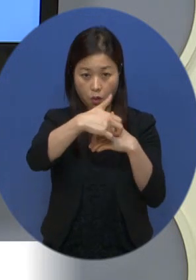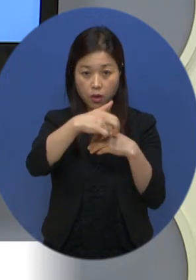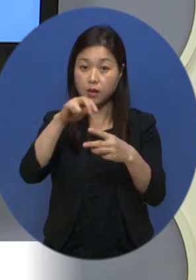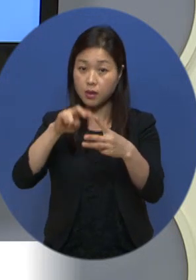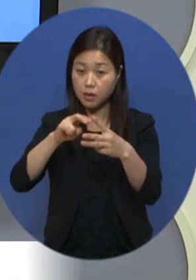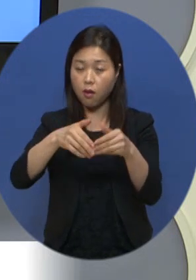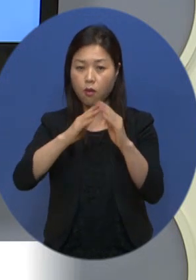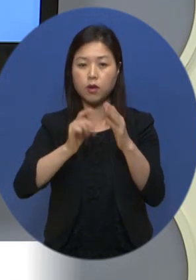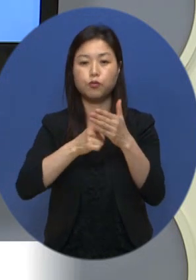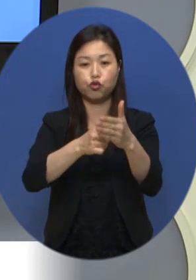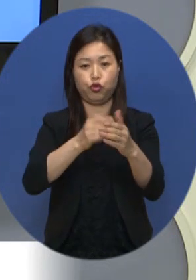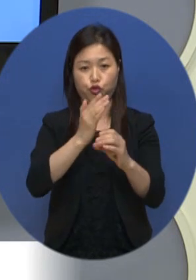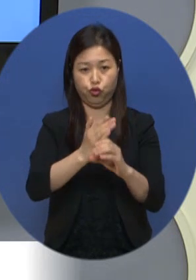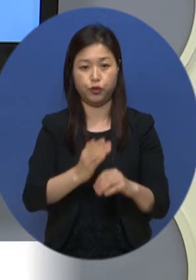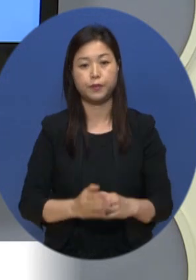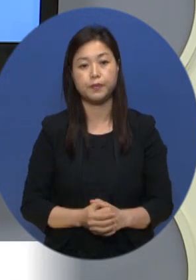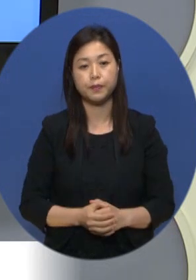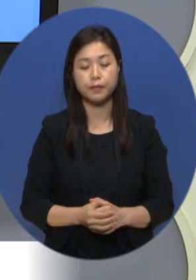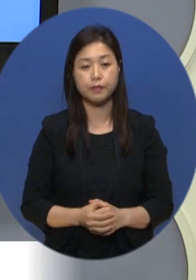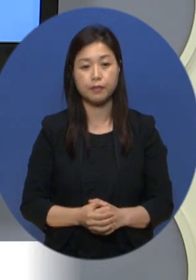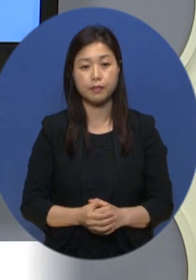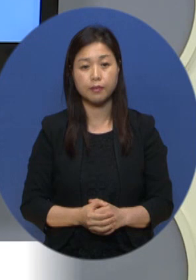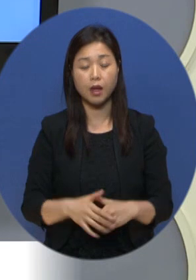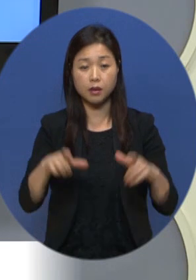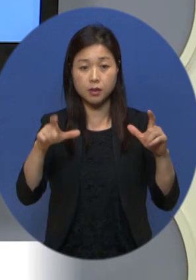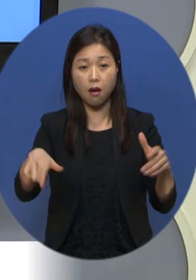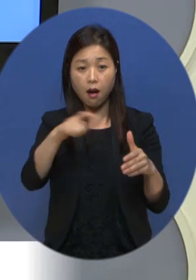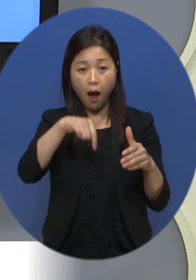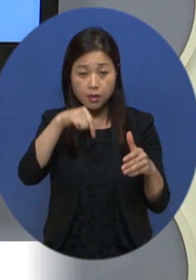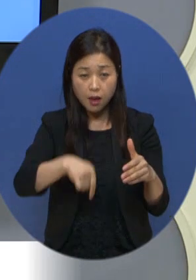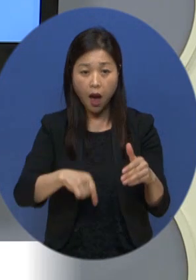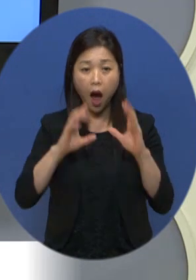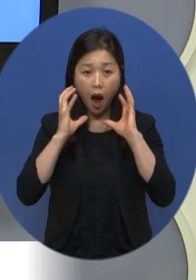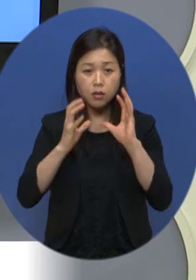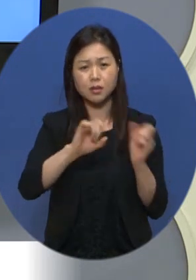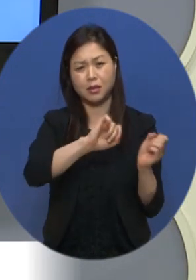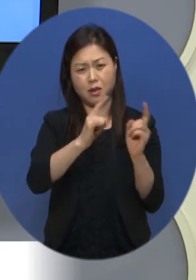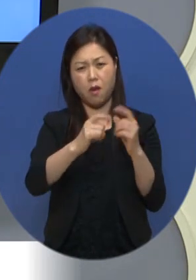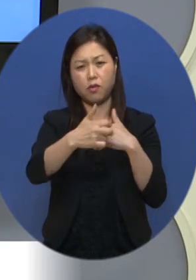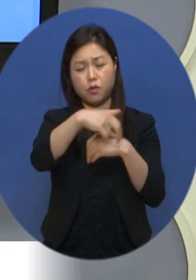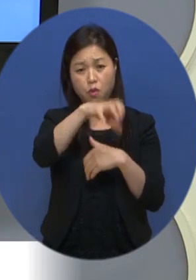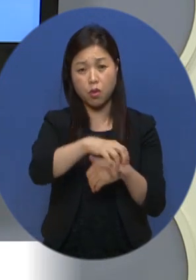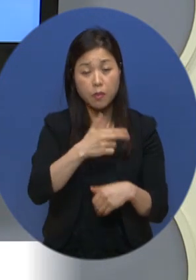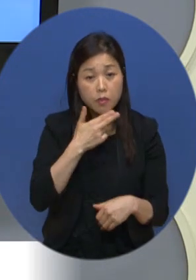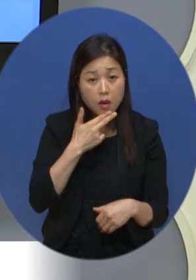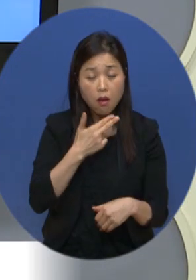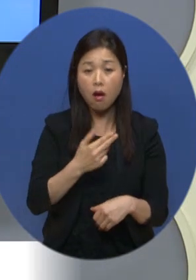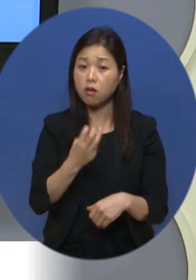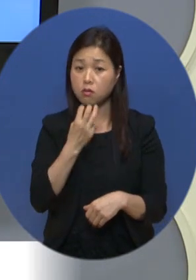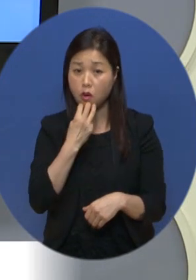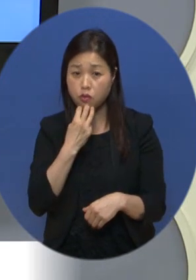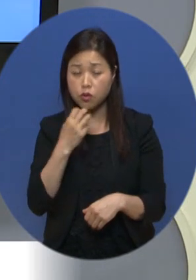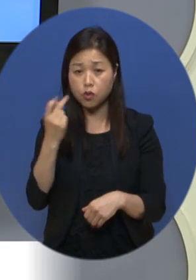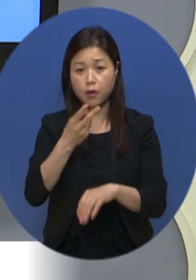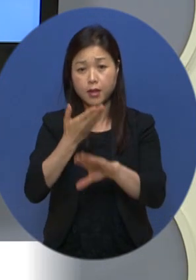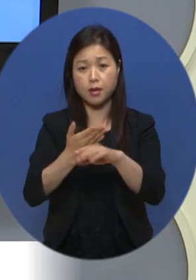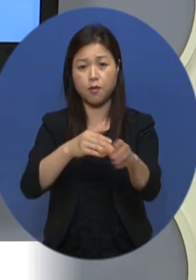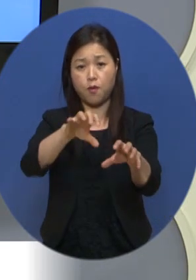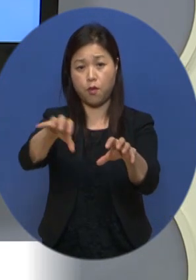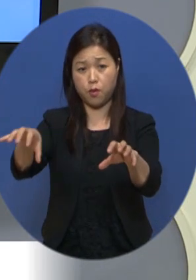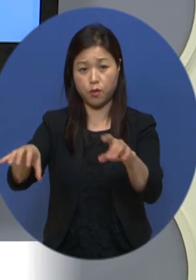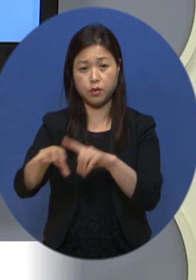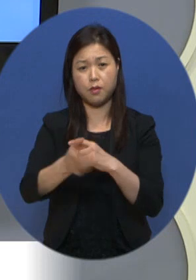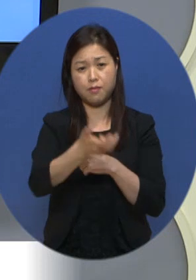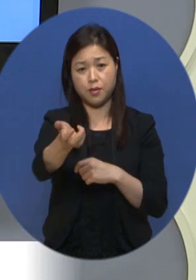건립을 추진하고 있는데요 거주 지역 내 소화 재활 의료 기관이 없어 수도권 등 다른 지역으로 이동해 재활치료를